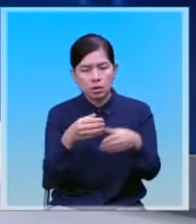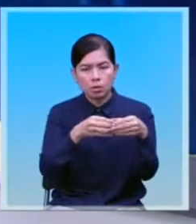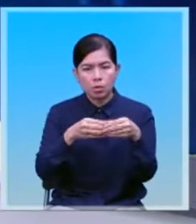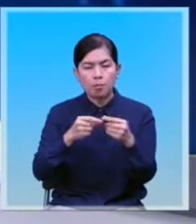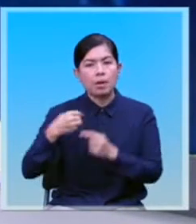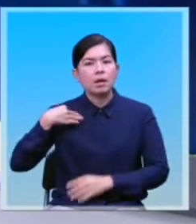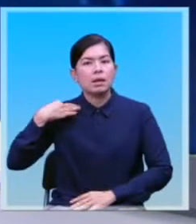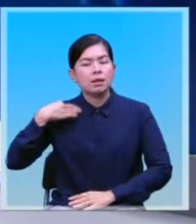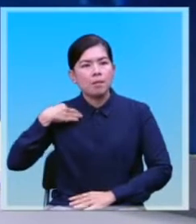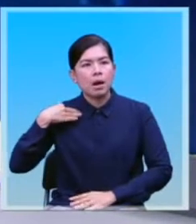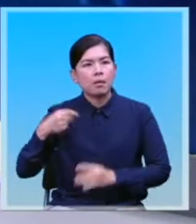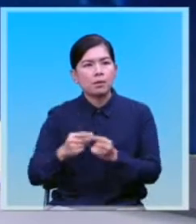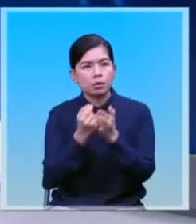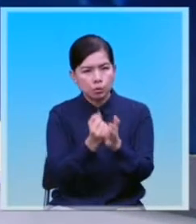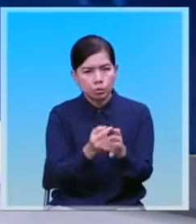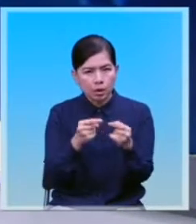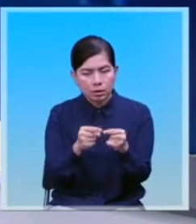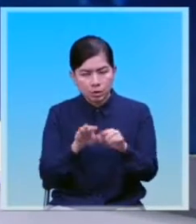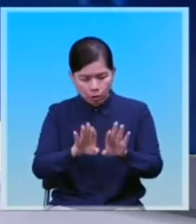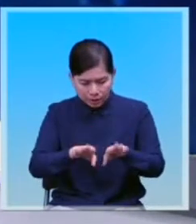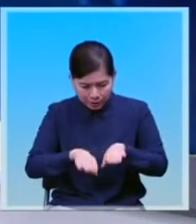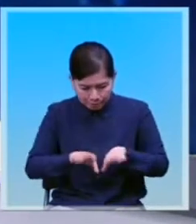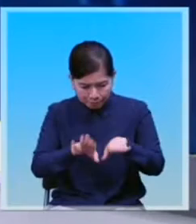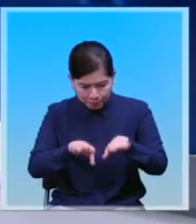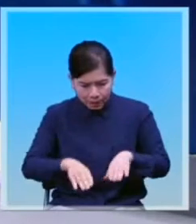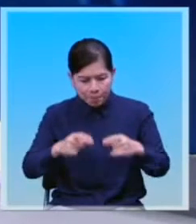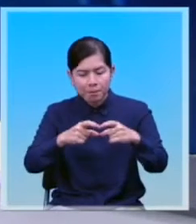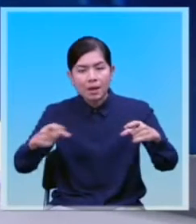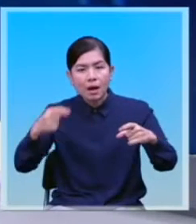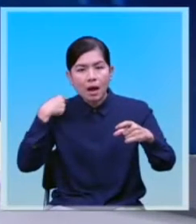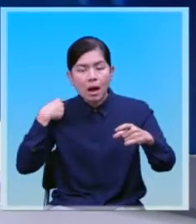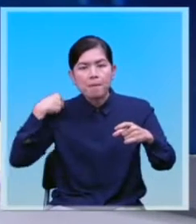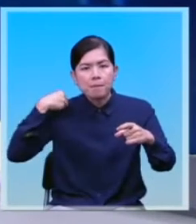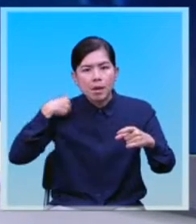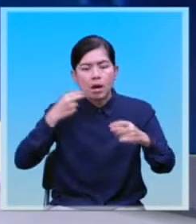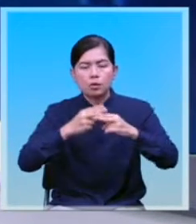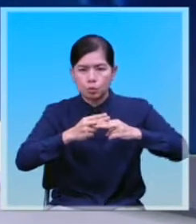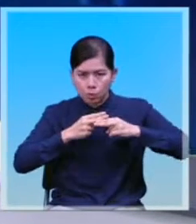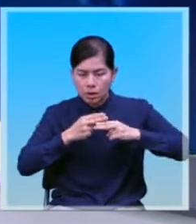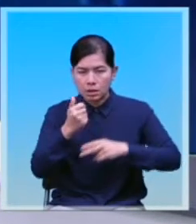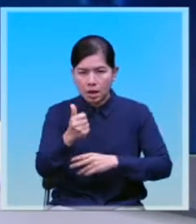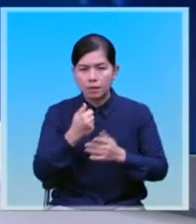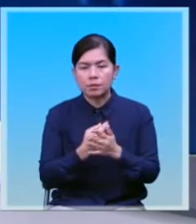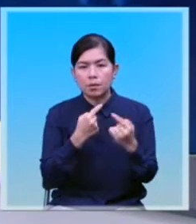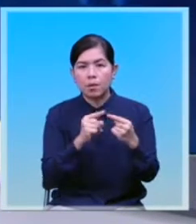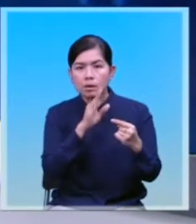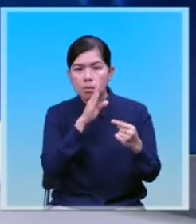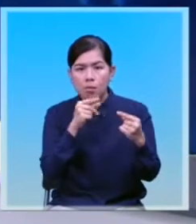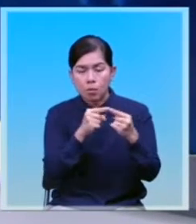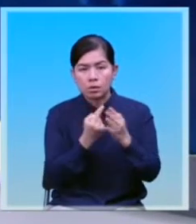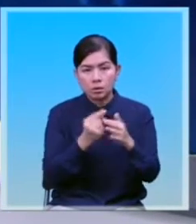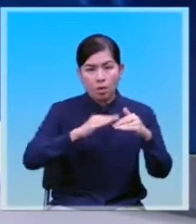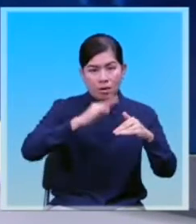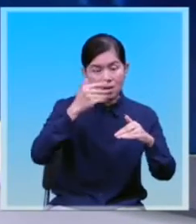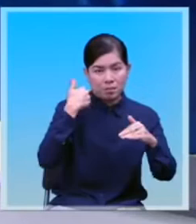ายร่วมกันช่วยกันเย็บหน้ากากผ้าเพื่อที่จะใช้เองในขณะเดียวกันถ้าเกิดว่าเกินความต้องการใช้ของตนเองแล้วเนี่ย